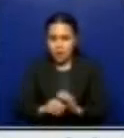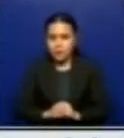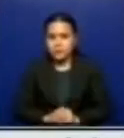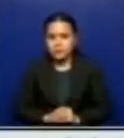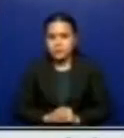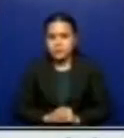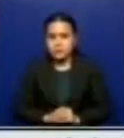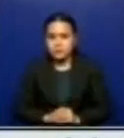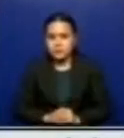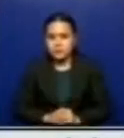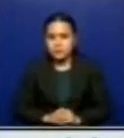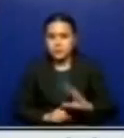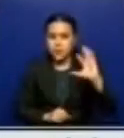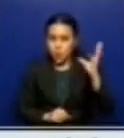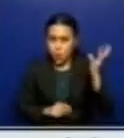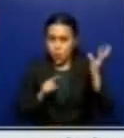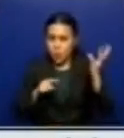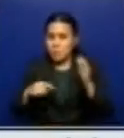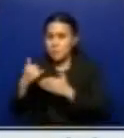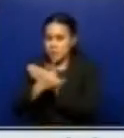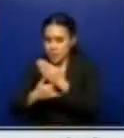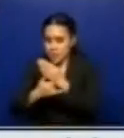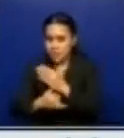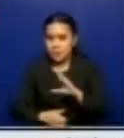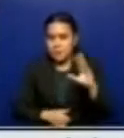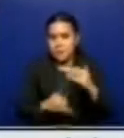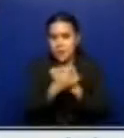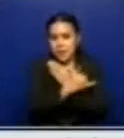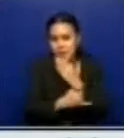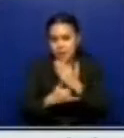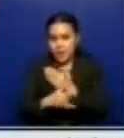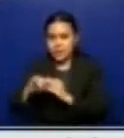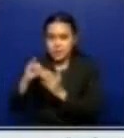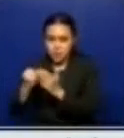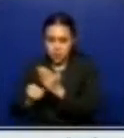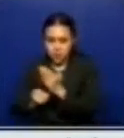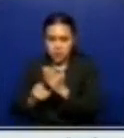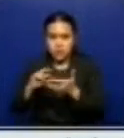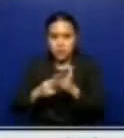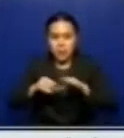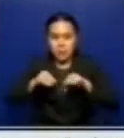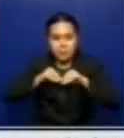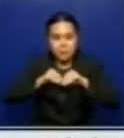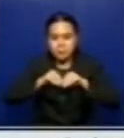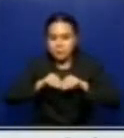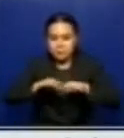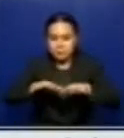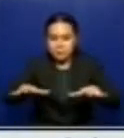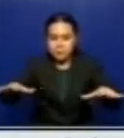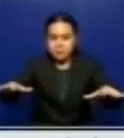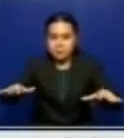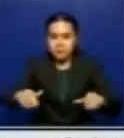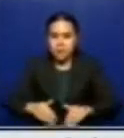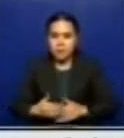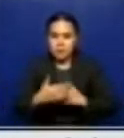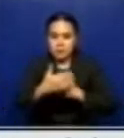ประเทศคือจังหวัดจังหวัดคืออำเภอโลกไร้พรมแดนครับท่านประธานครับเพราะฉะนั้น